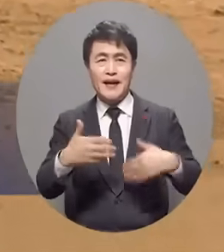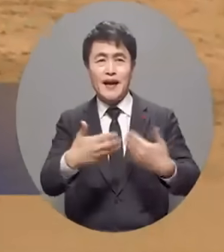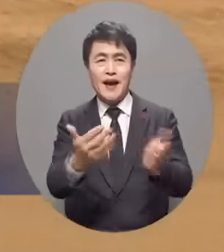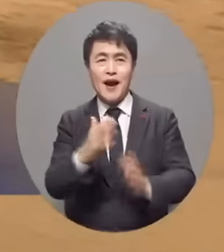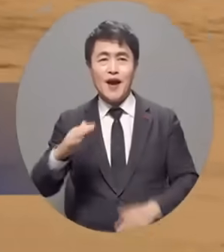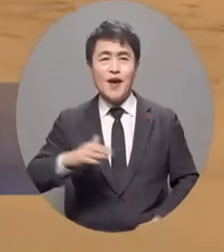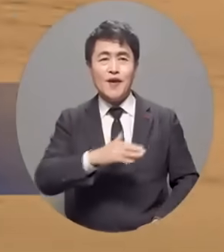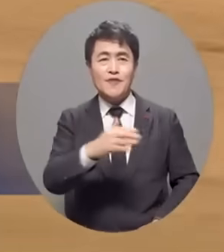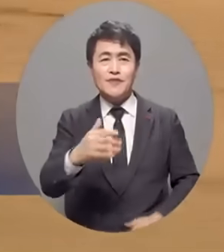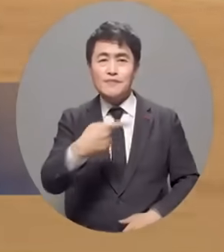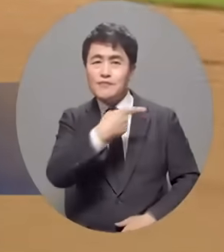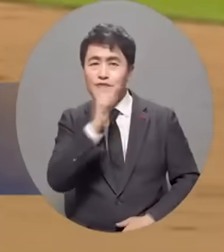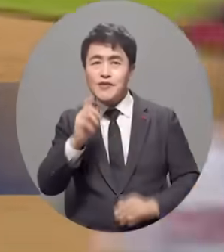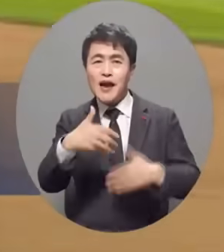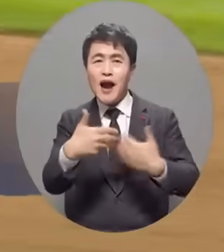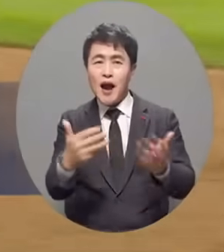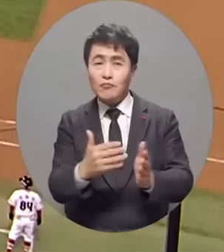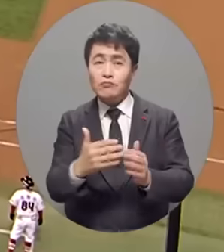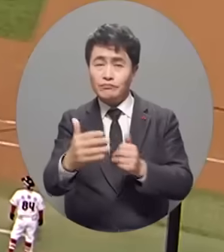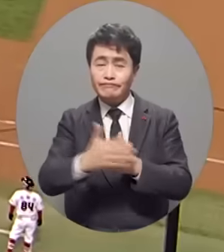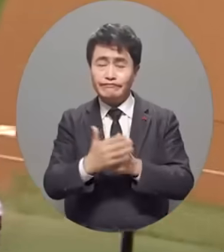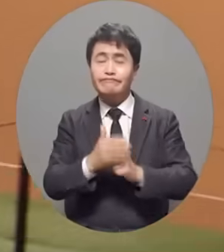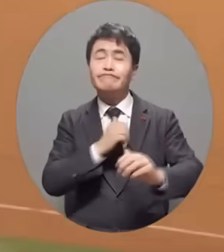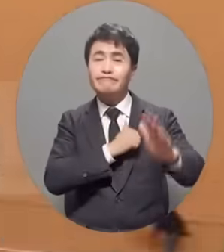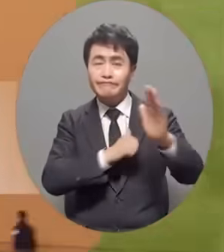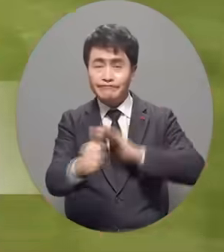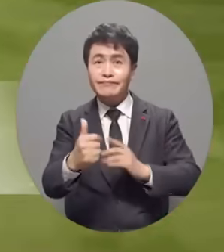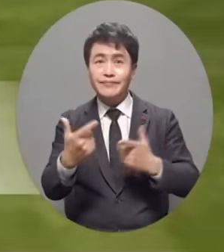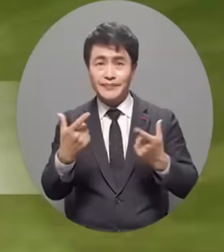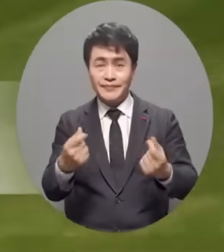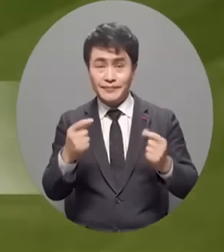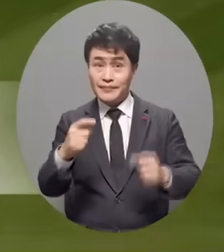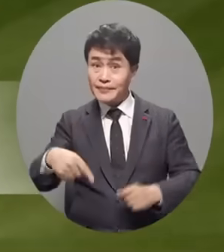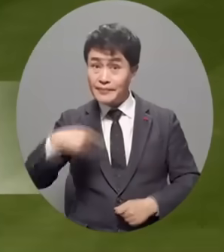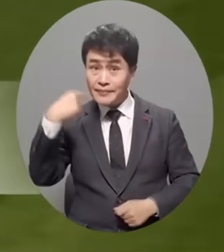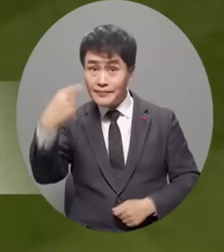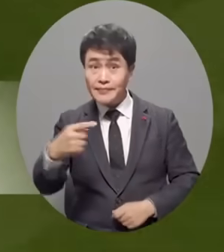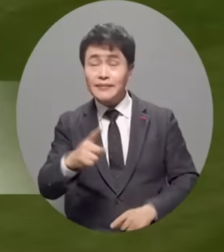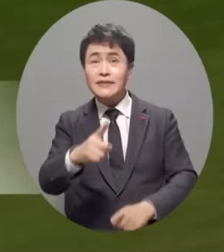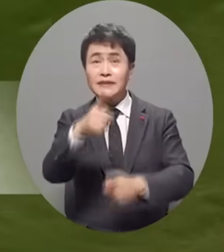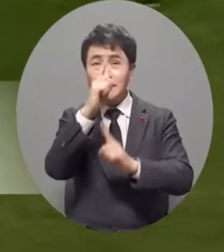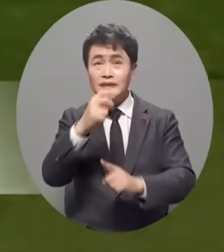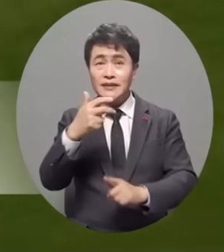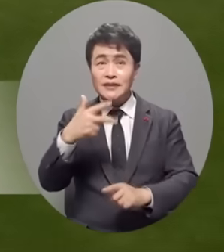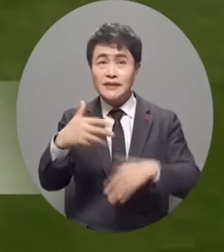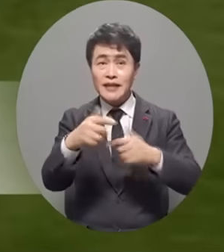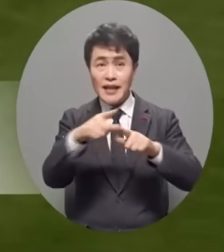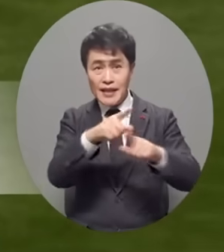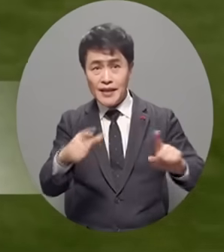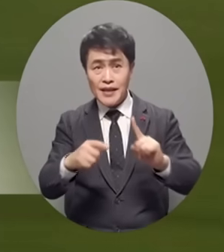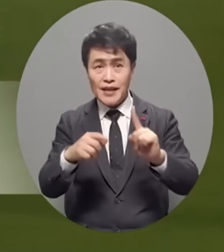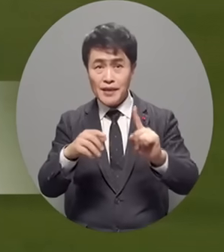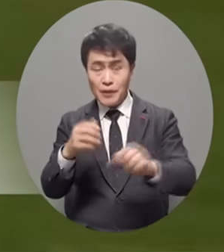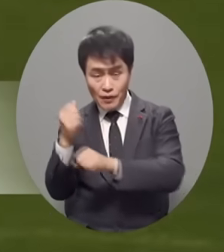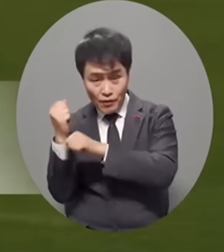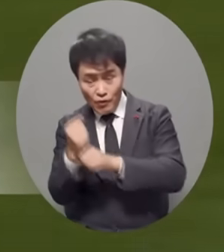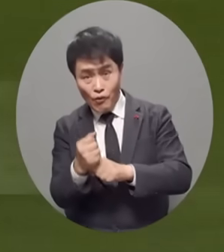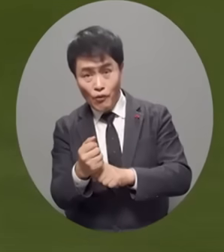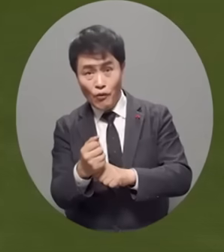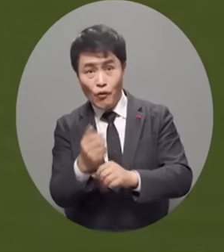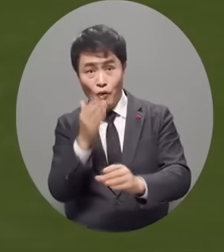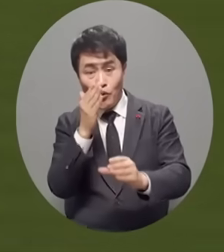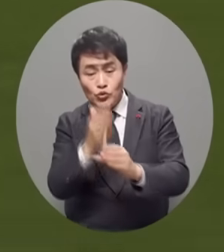kind of adding to a deficiency maybe. 그러면서 다음 시즌에 이정후를 1번 타자 중견수로